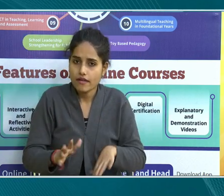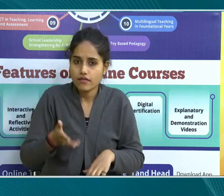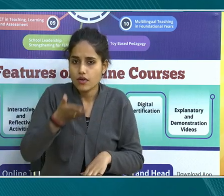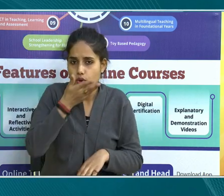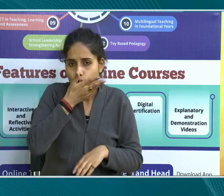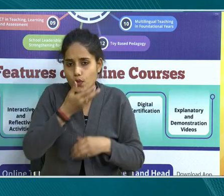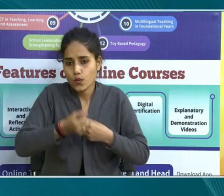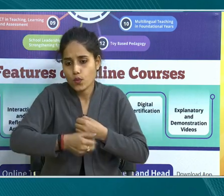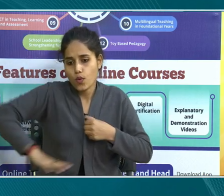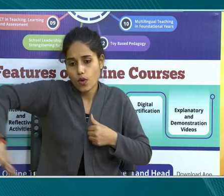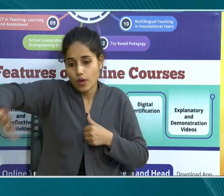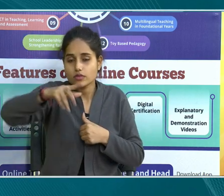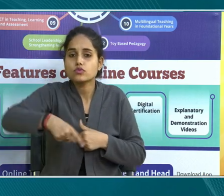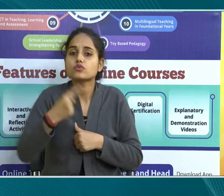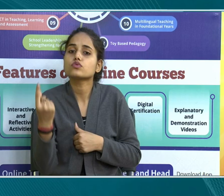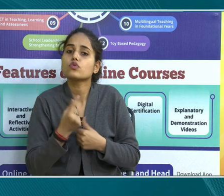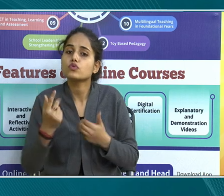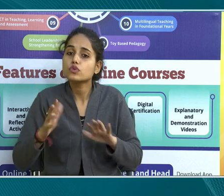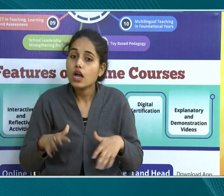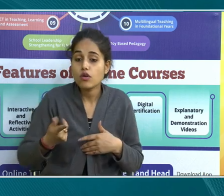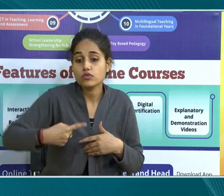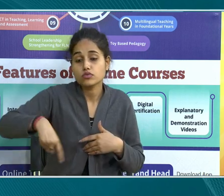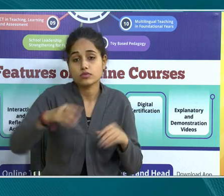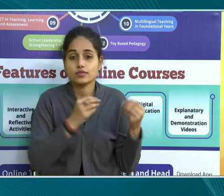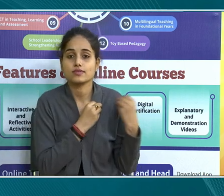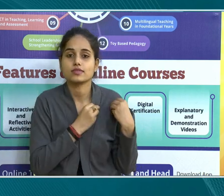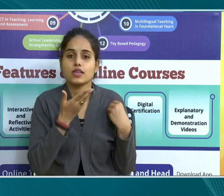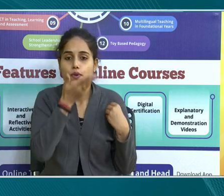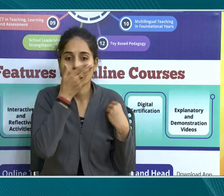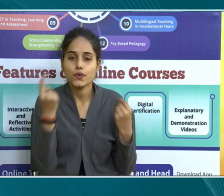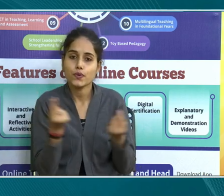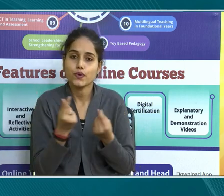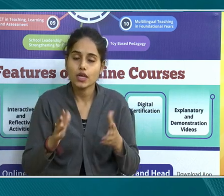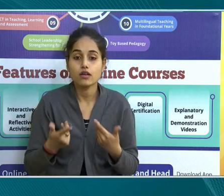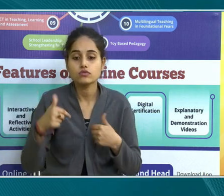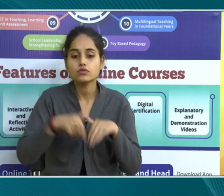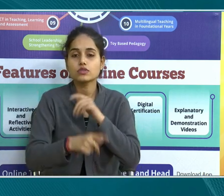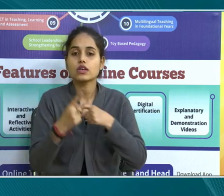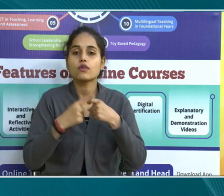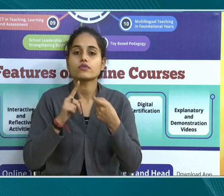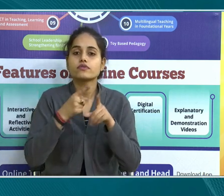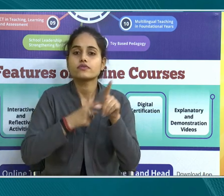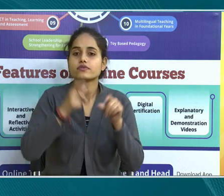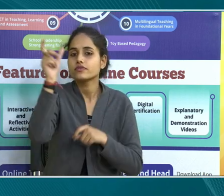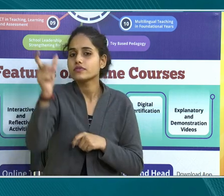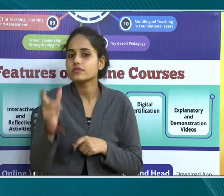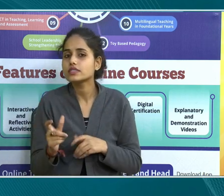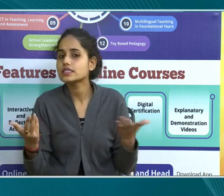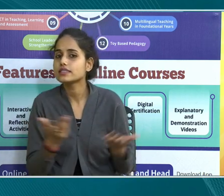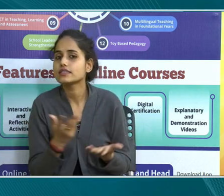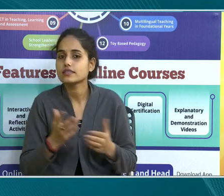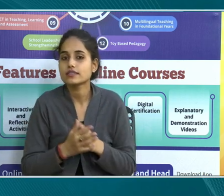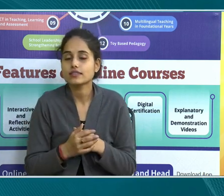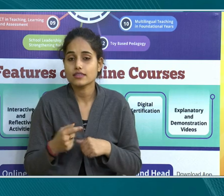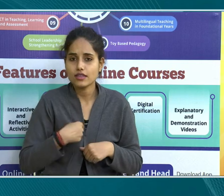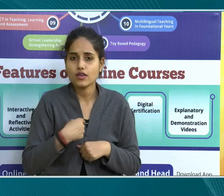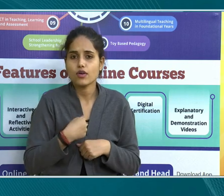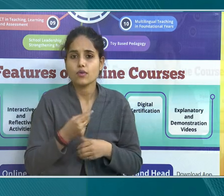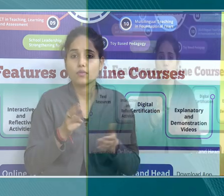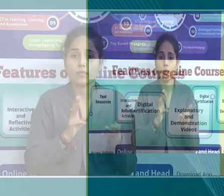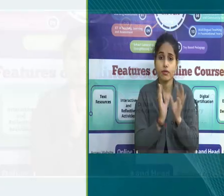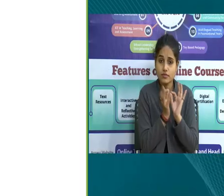सदोपयोग बहुत आवश्चक है चलिए आगे बने तो अब हम आजाते हैं की वर्ट्स पर चलिए की वर्ट्स पर आगए हैं तो मैं मधू